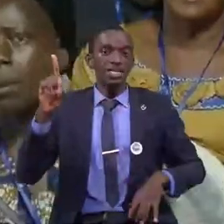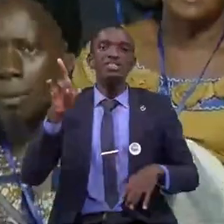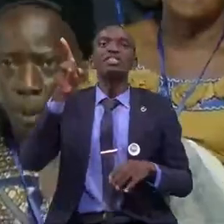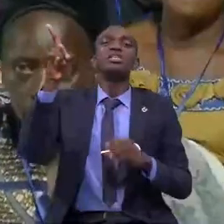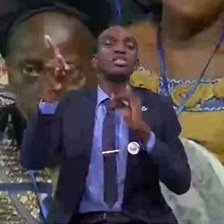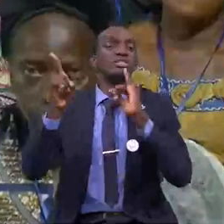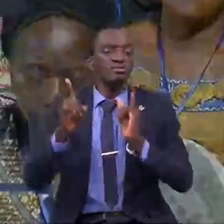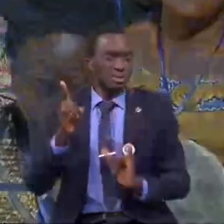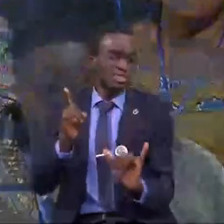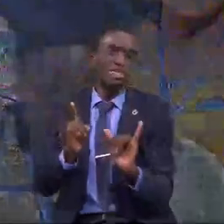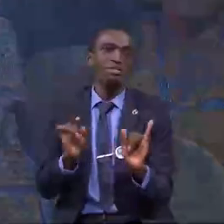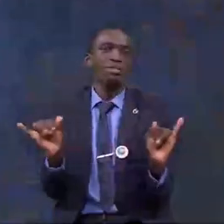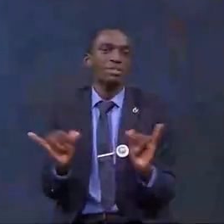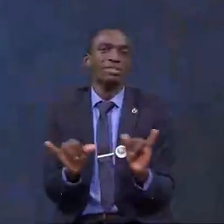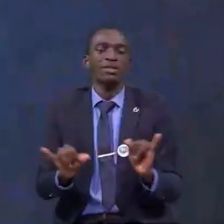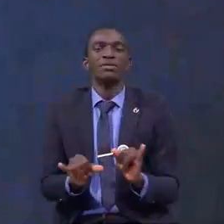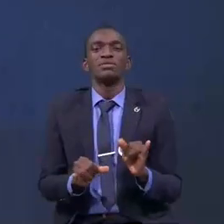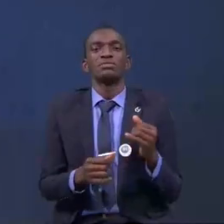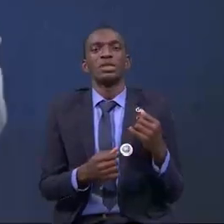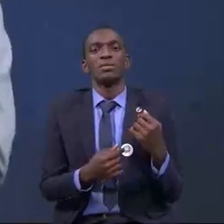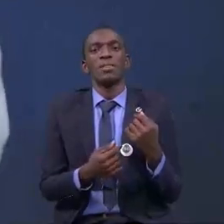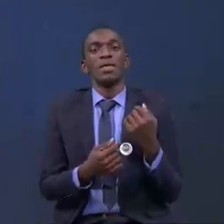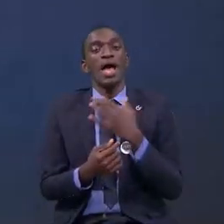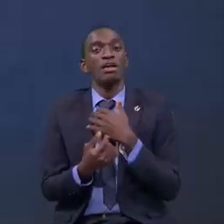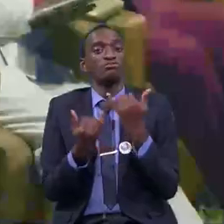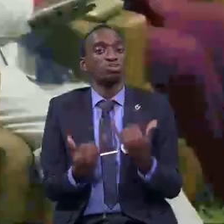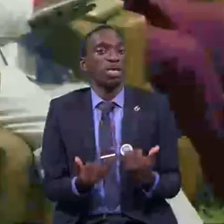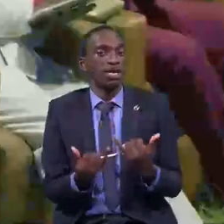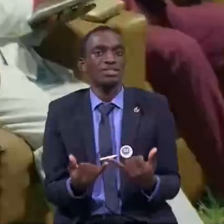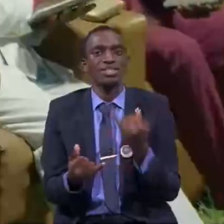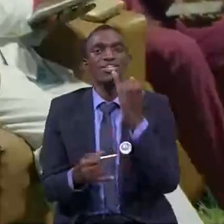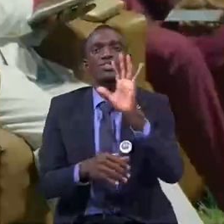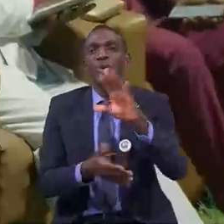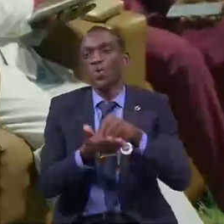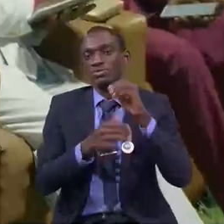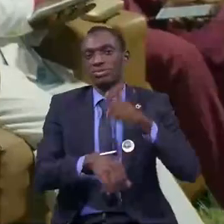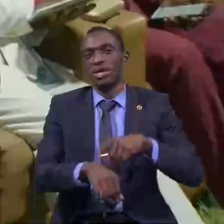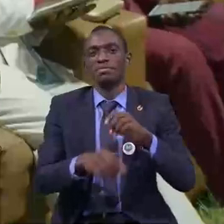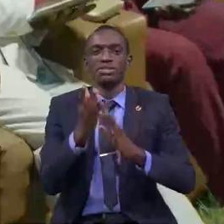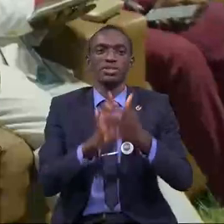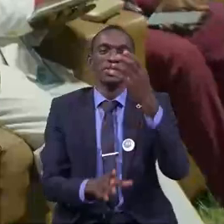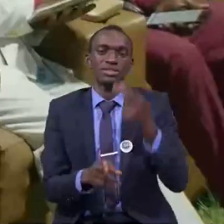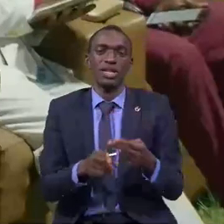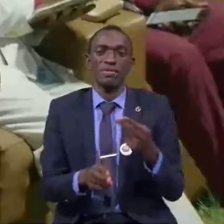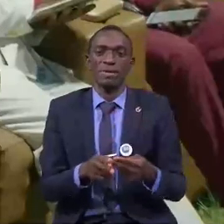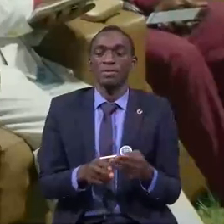Le Christ inchangeable est toujours le même. Et ce soir, c'est ta soirée.